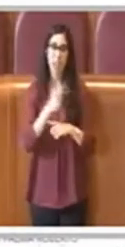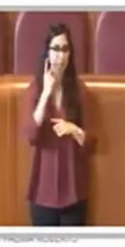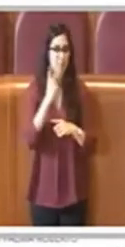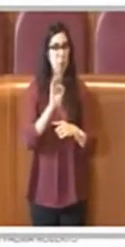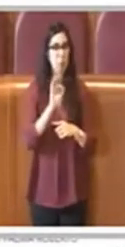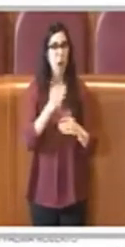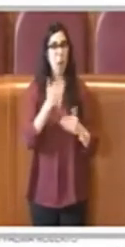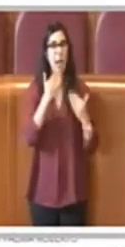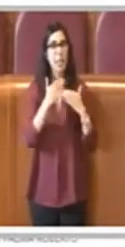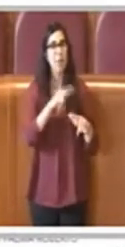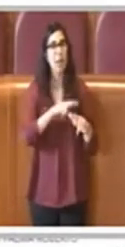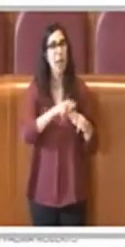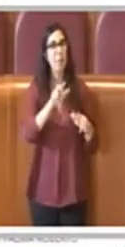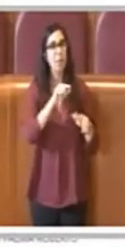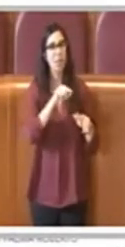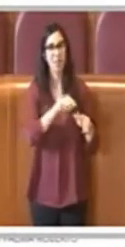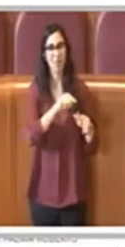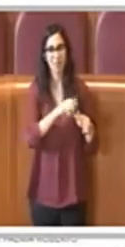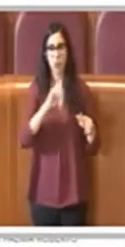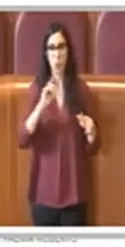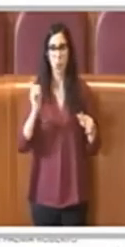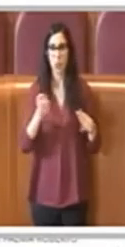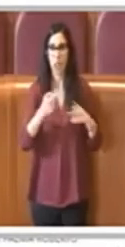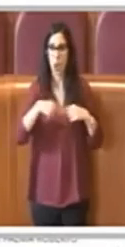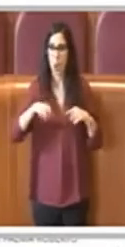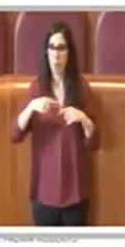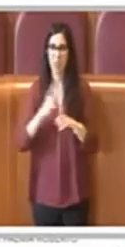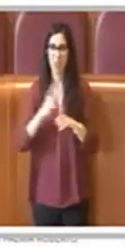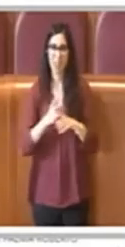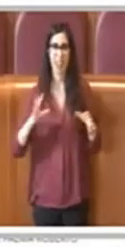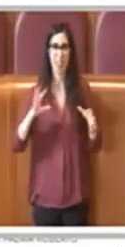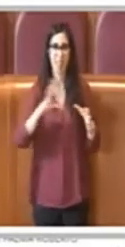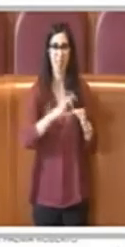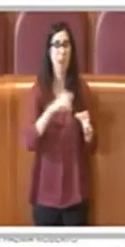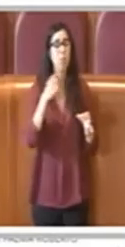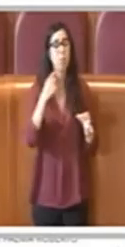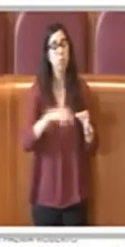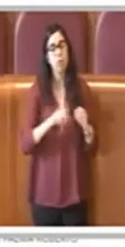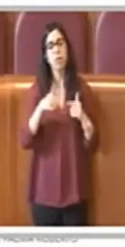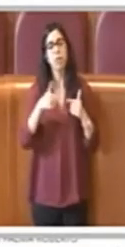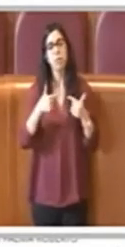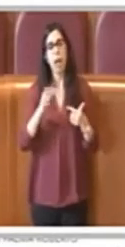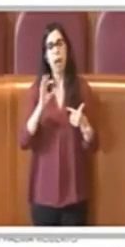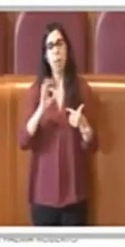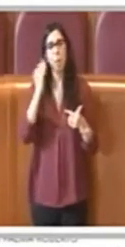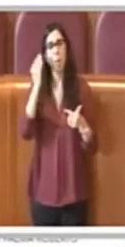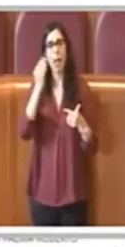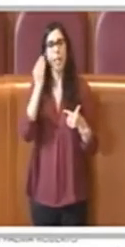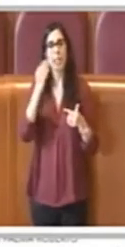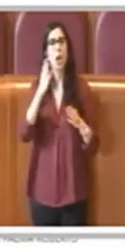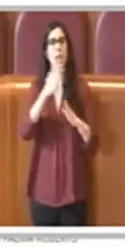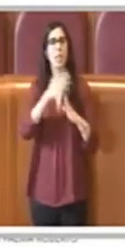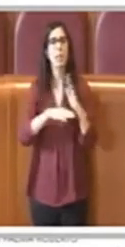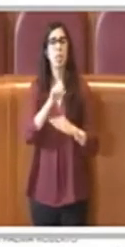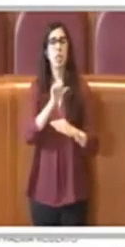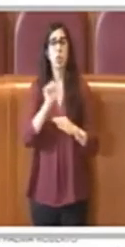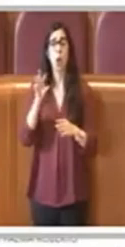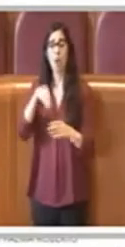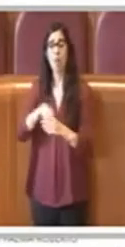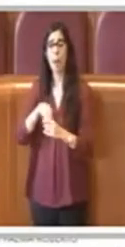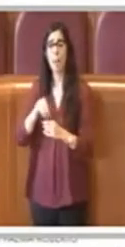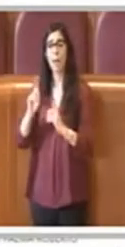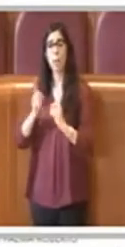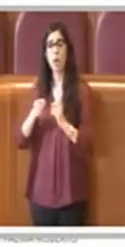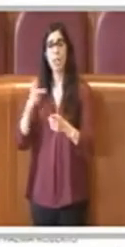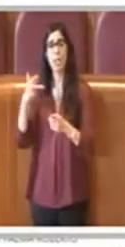commissioni consiliari, dà proprio questa idea della disabilità incardinata non solo nelle politiche sociali, ma in tante